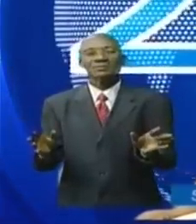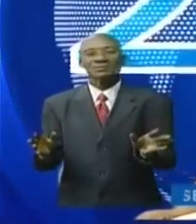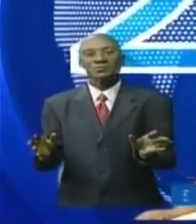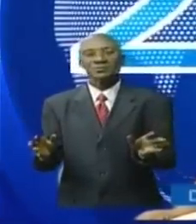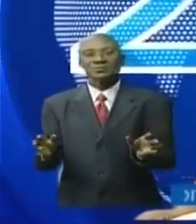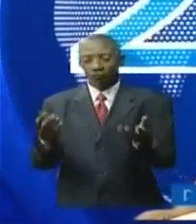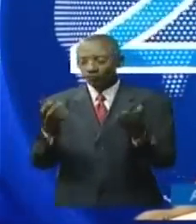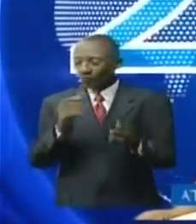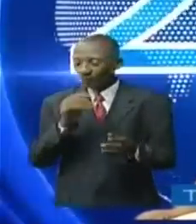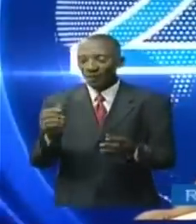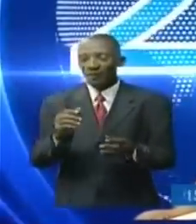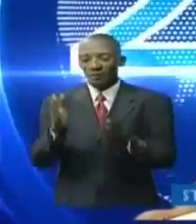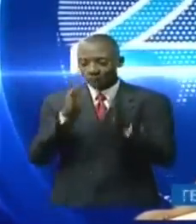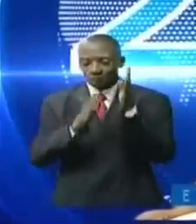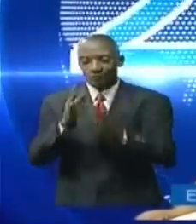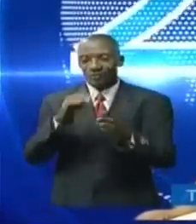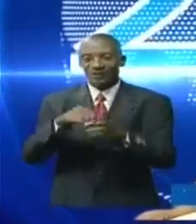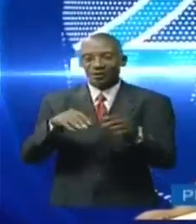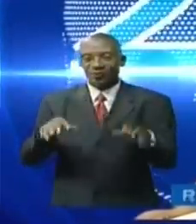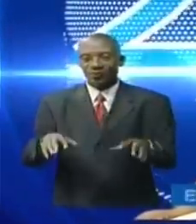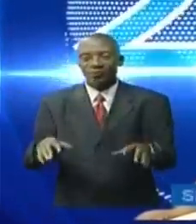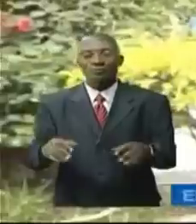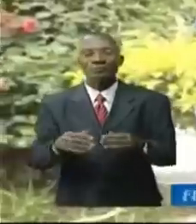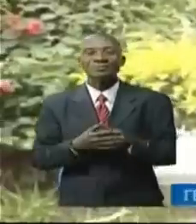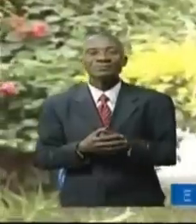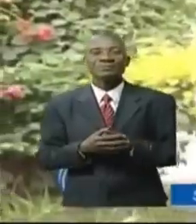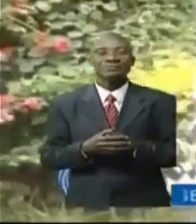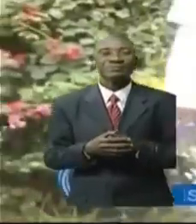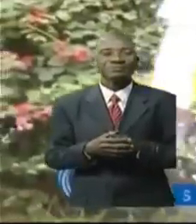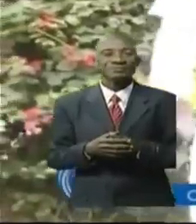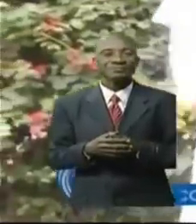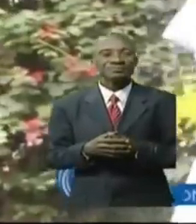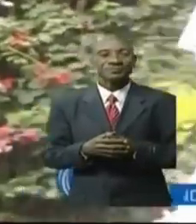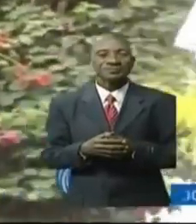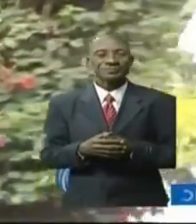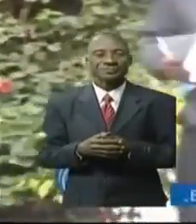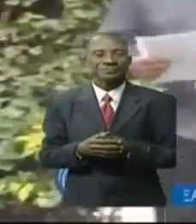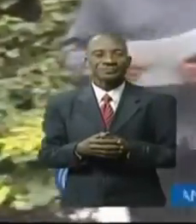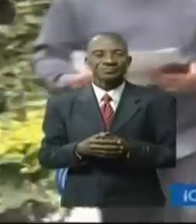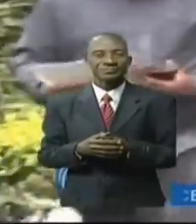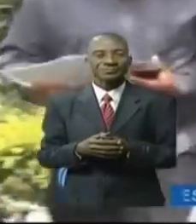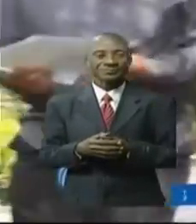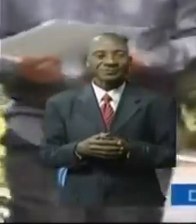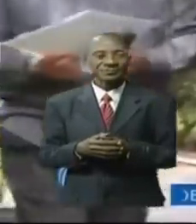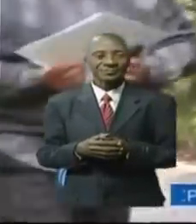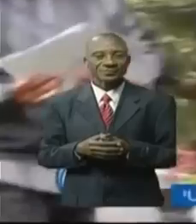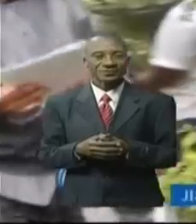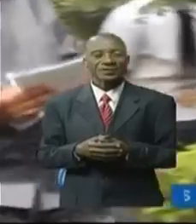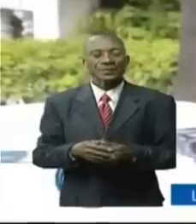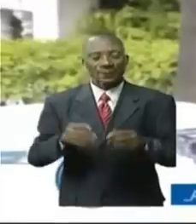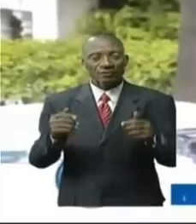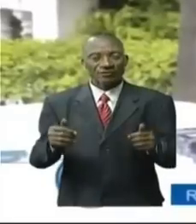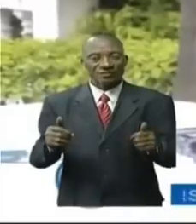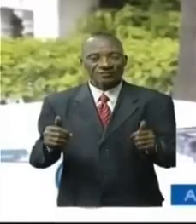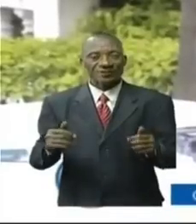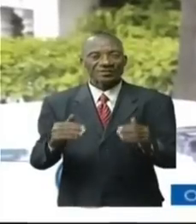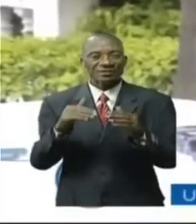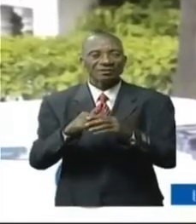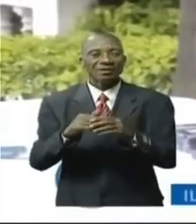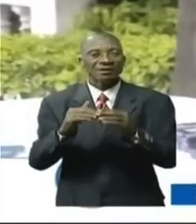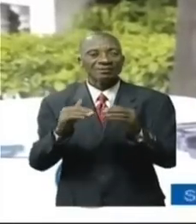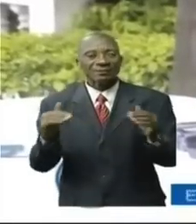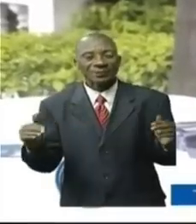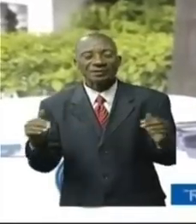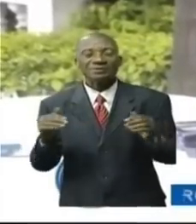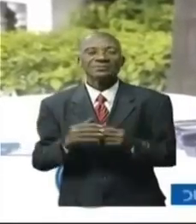qui perturbent la cohabitation pacifique. Ne résout rien dans la société, mais plutôt conduit vers la mort. C'est ce que rappelle l'évêque du